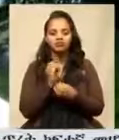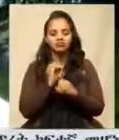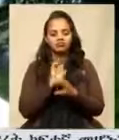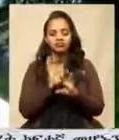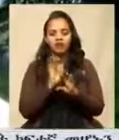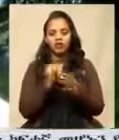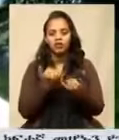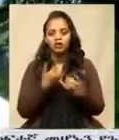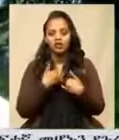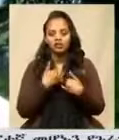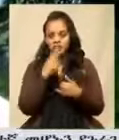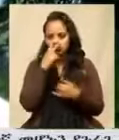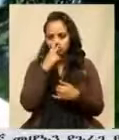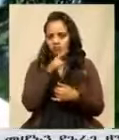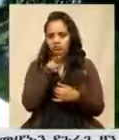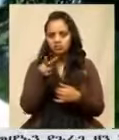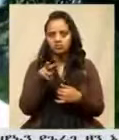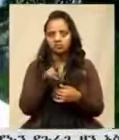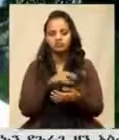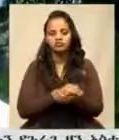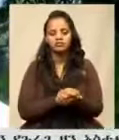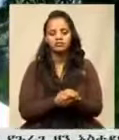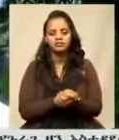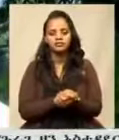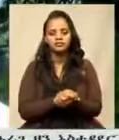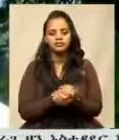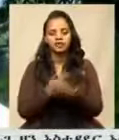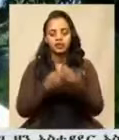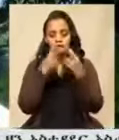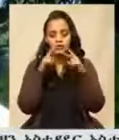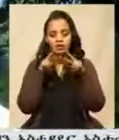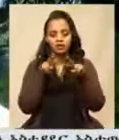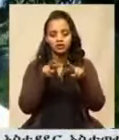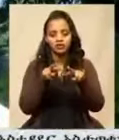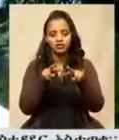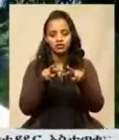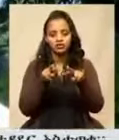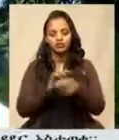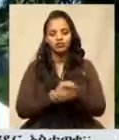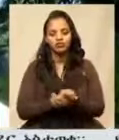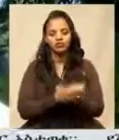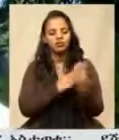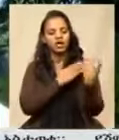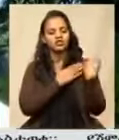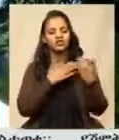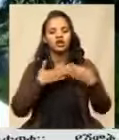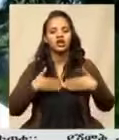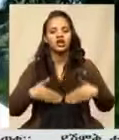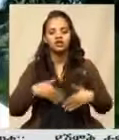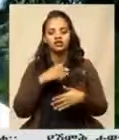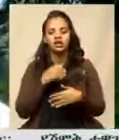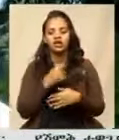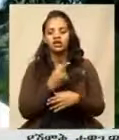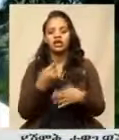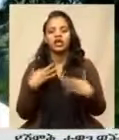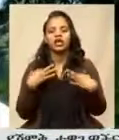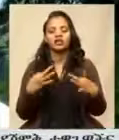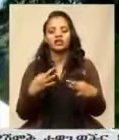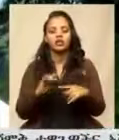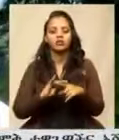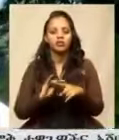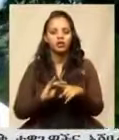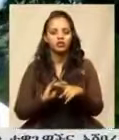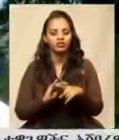አሁን ግን ያለው ግን ዝም ብለህ ስትመለከተው ማለት ነው ይሄ የሚመለከታቸው የባለድርሻ አካላቶችና እንደዚህ አንዳንድ የጤና ባለሙያዎች